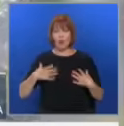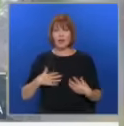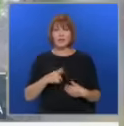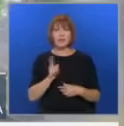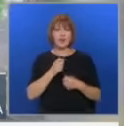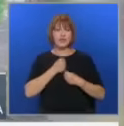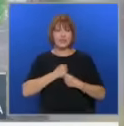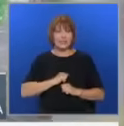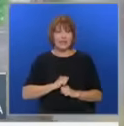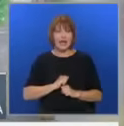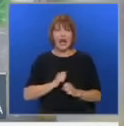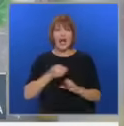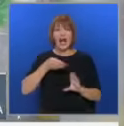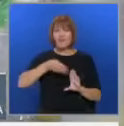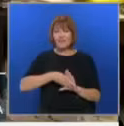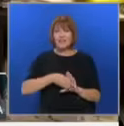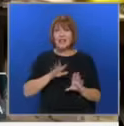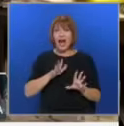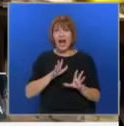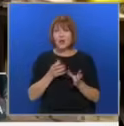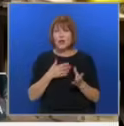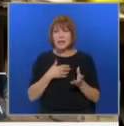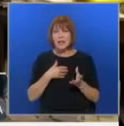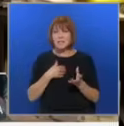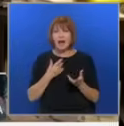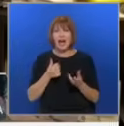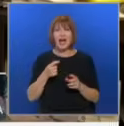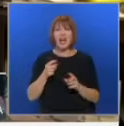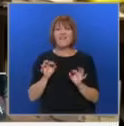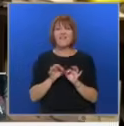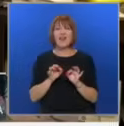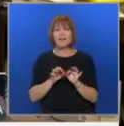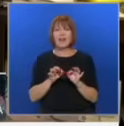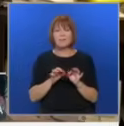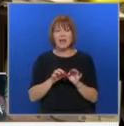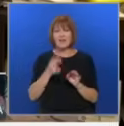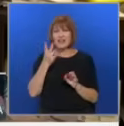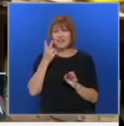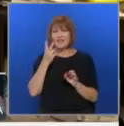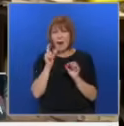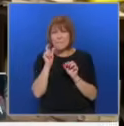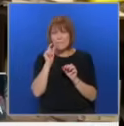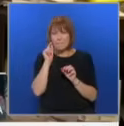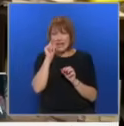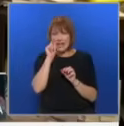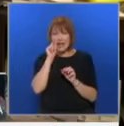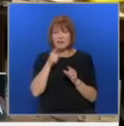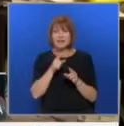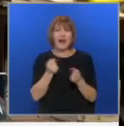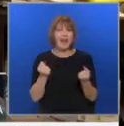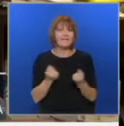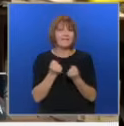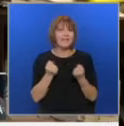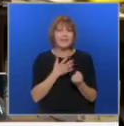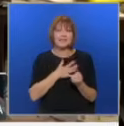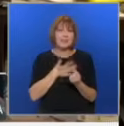замесен вътре в самата синтетика, е замесен фентанил. Фентанила 2 мг просто действат смъртоносно,